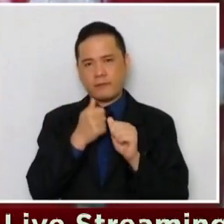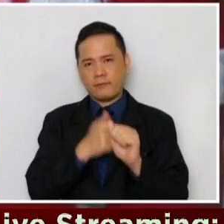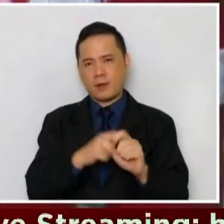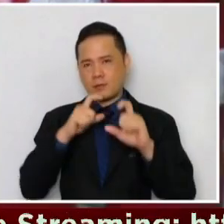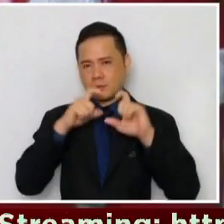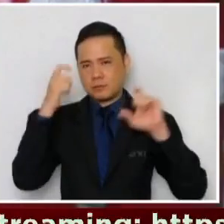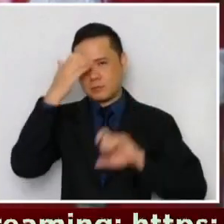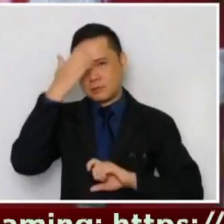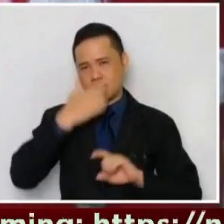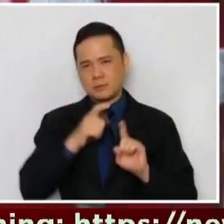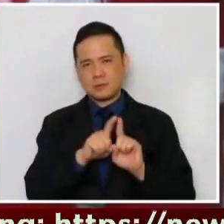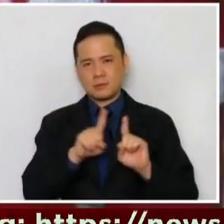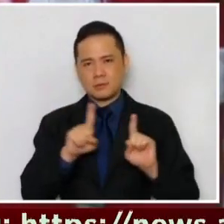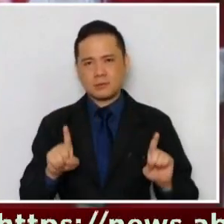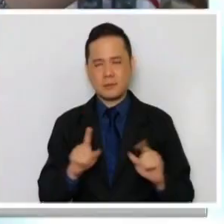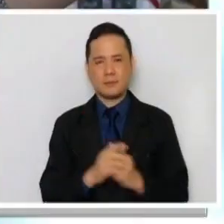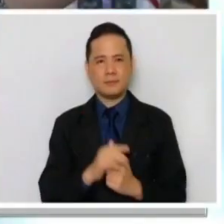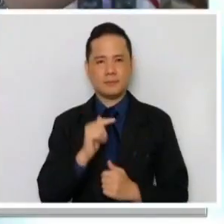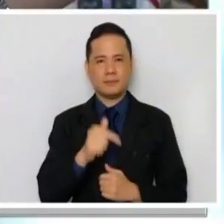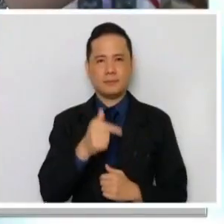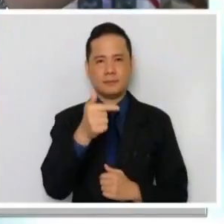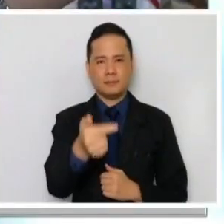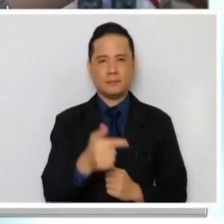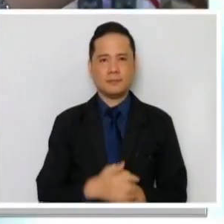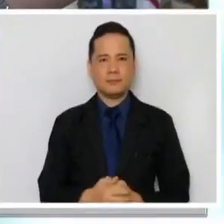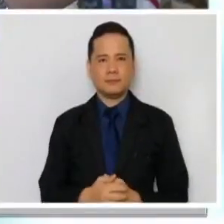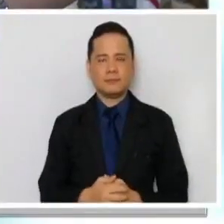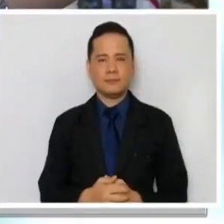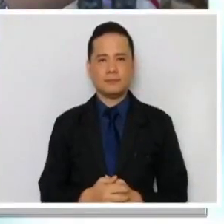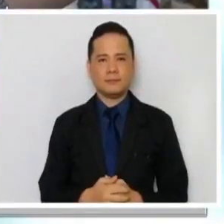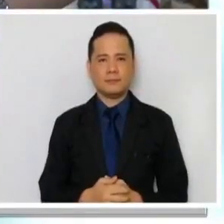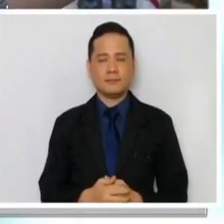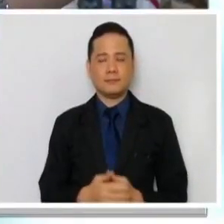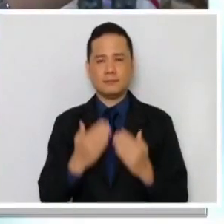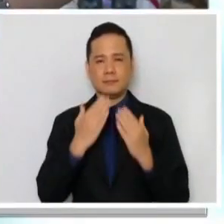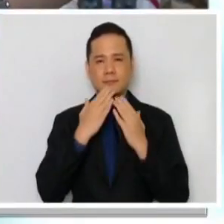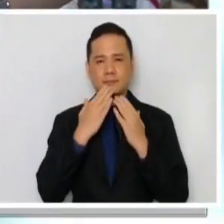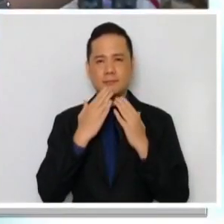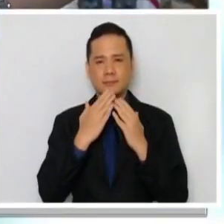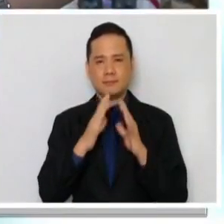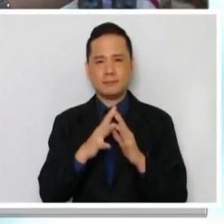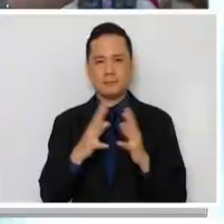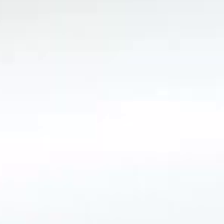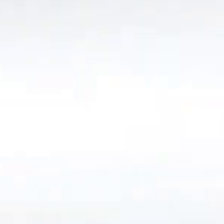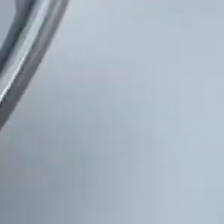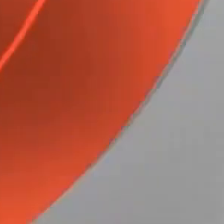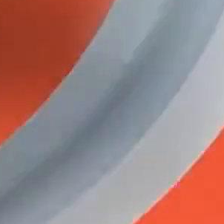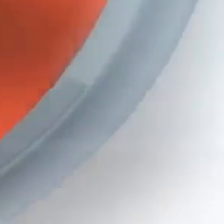safety protocols. Henry? Maraming salamat, Jeffrey Hernaez.